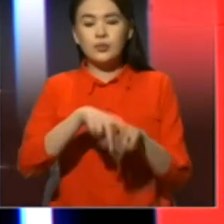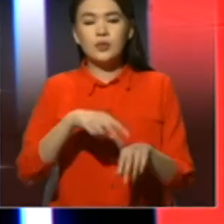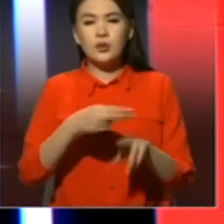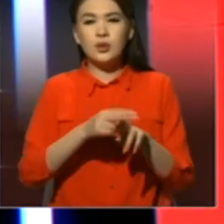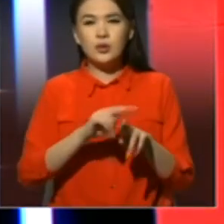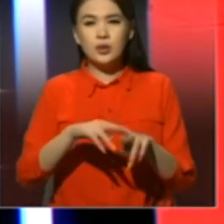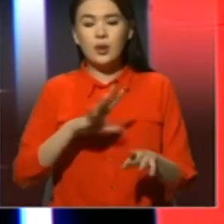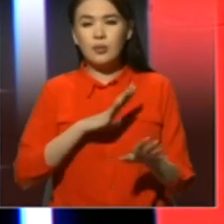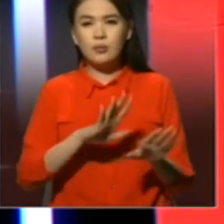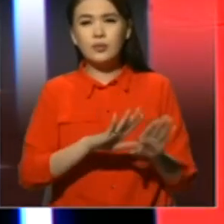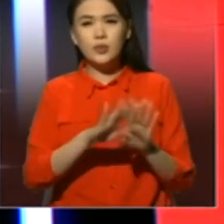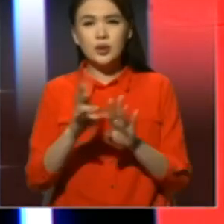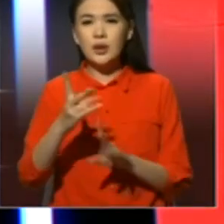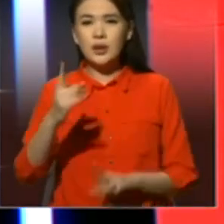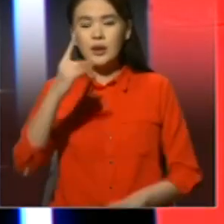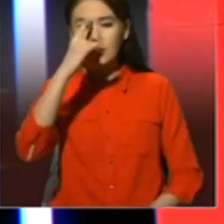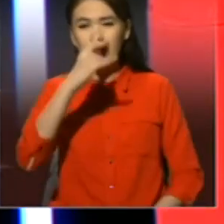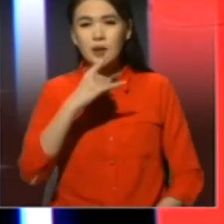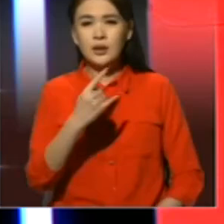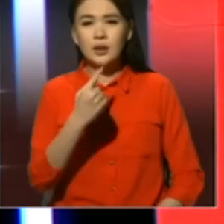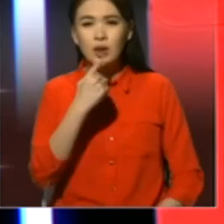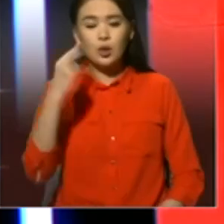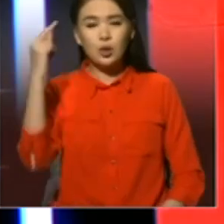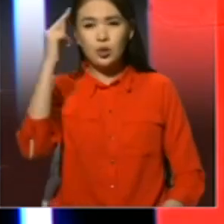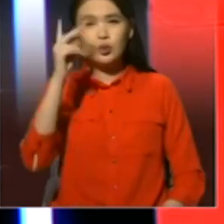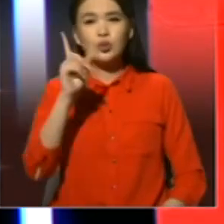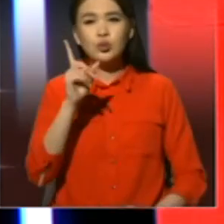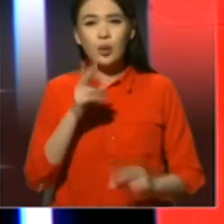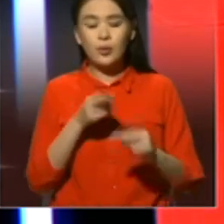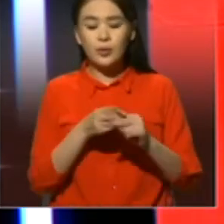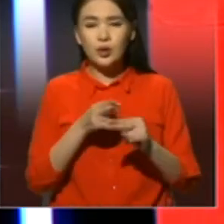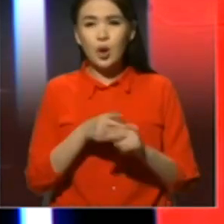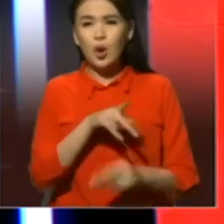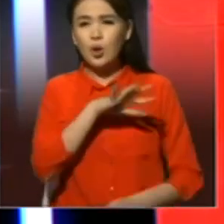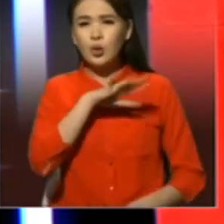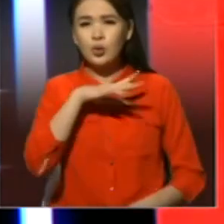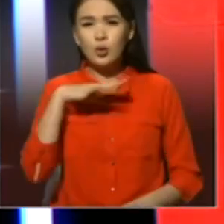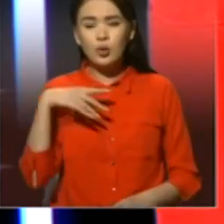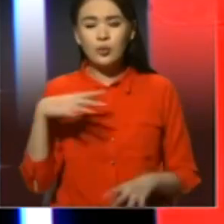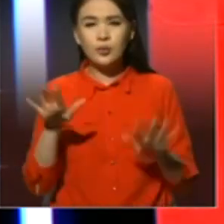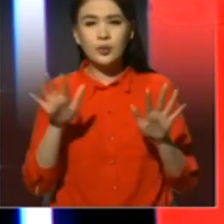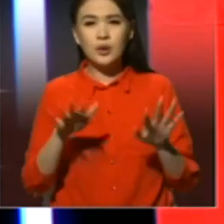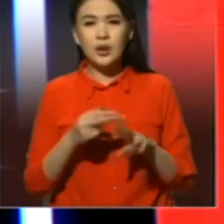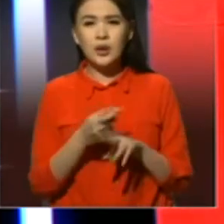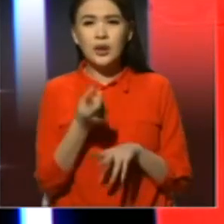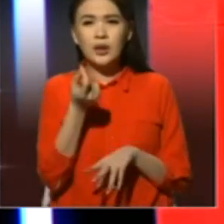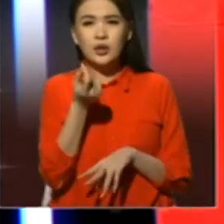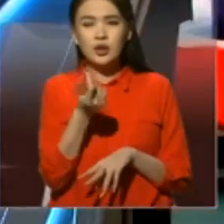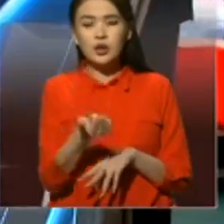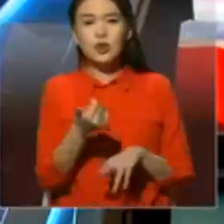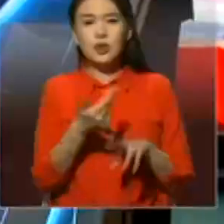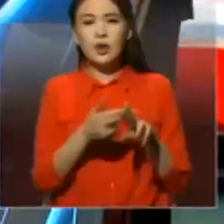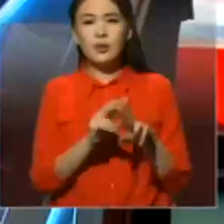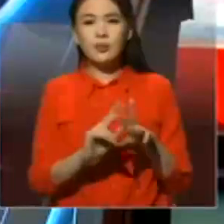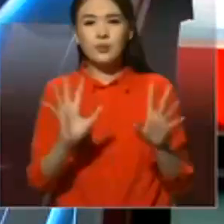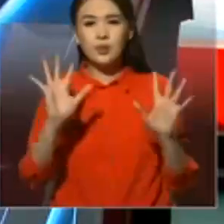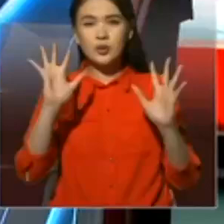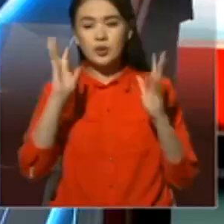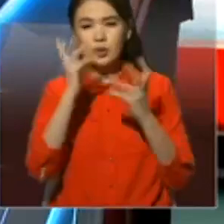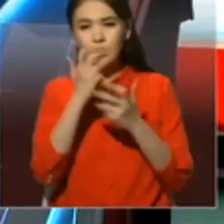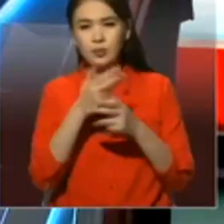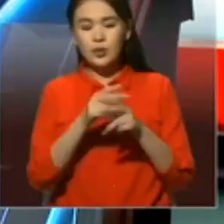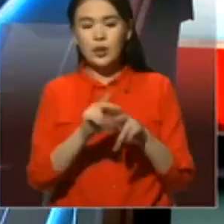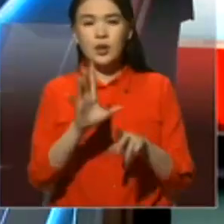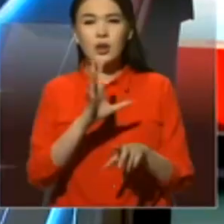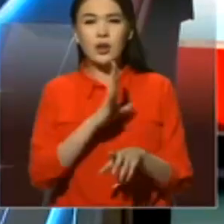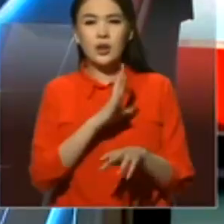Бәрімізге бірдей осылай тілді үйренуге не кедергі деген сұрақ туады. Біз бізде көп жағдайда жаңағы бір кішкентай ғана бір қабағымыздың түйілуі, көңілге